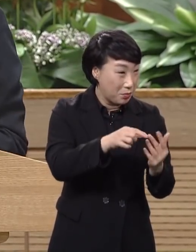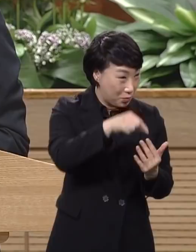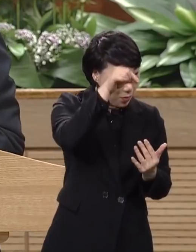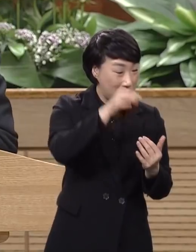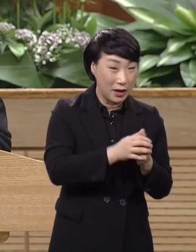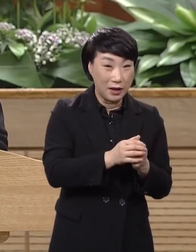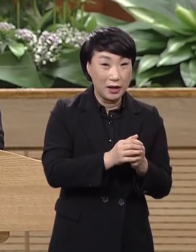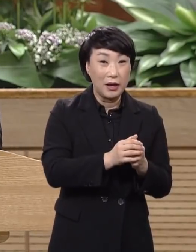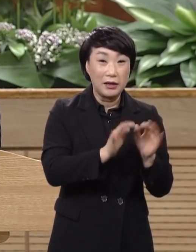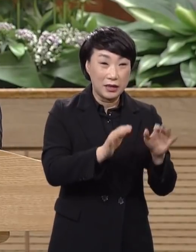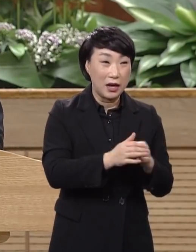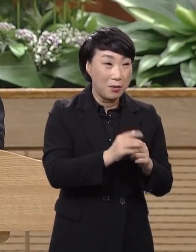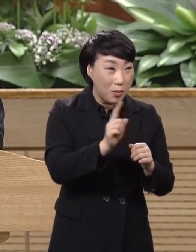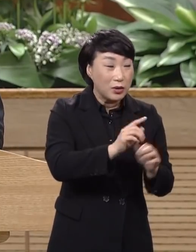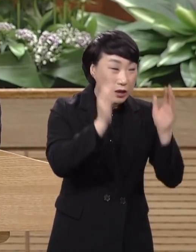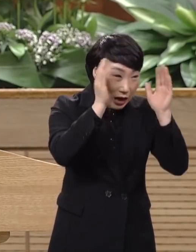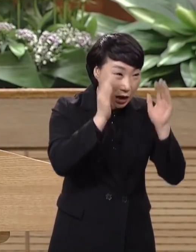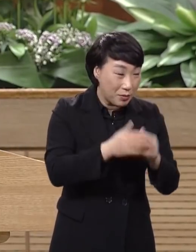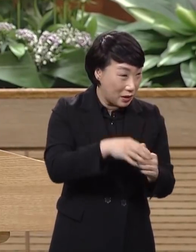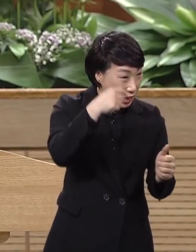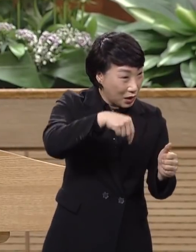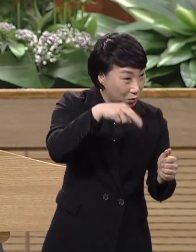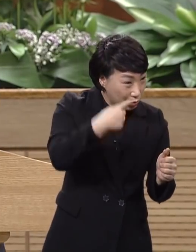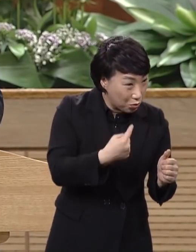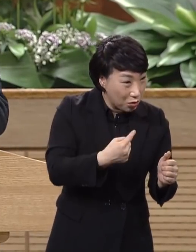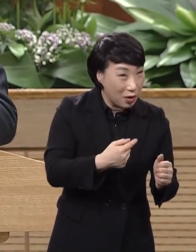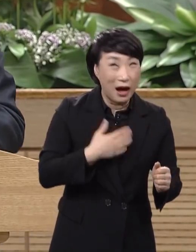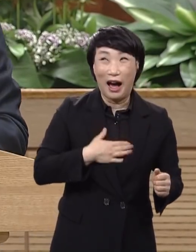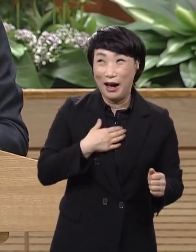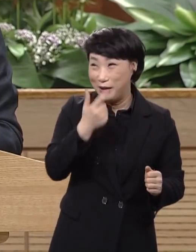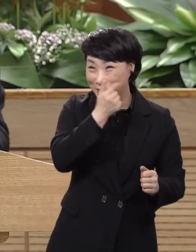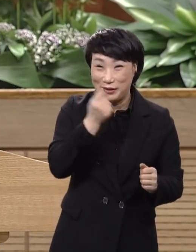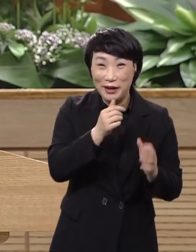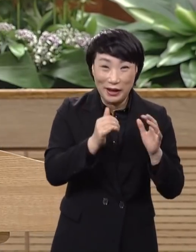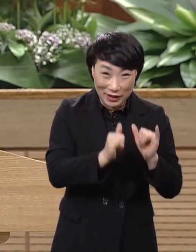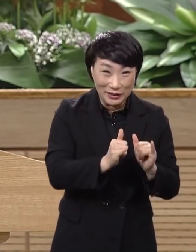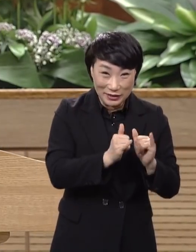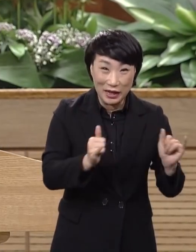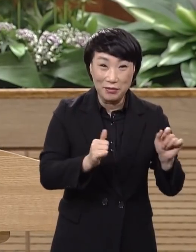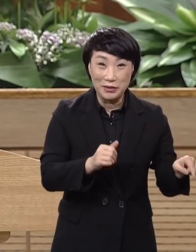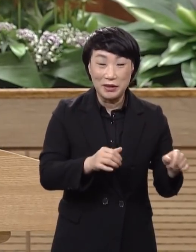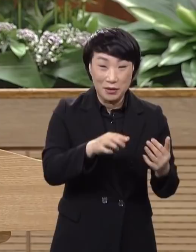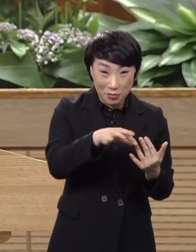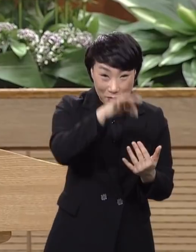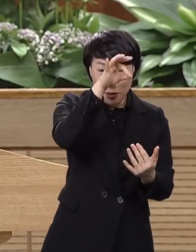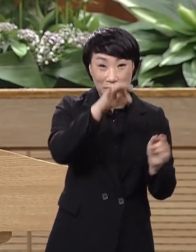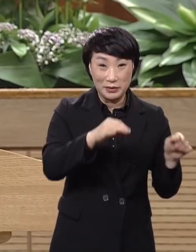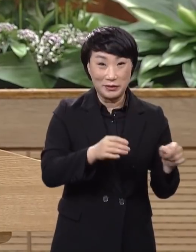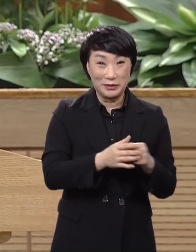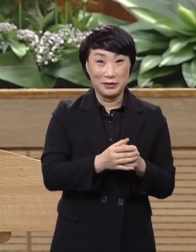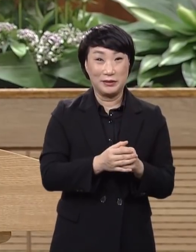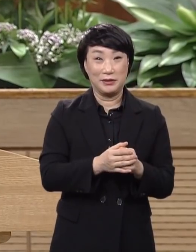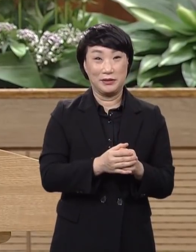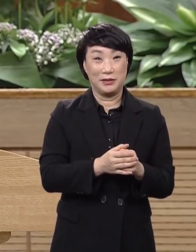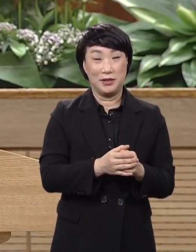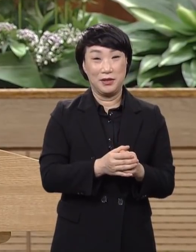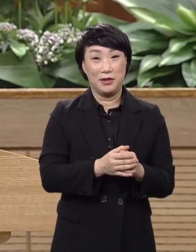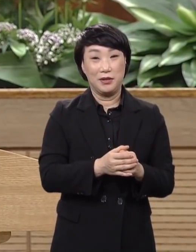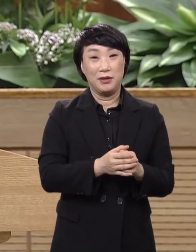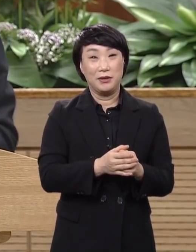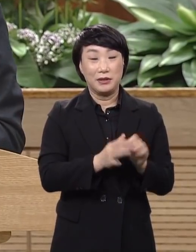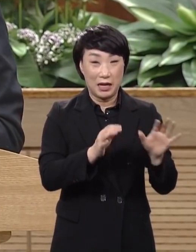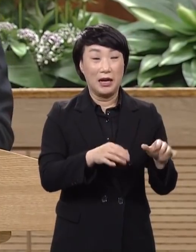뽑아라. 세 번째는 어떤 학문을 가르쳐도 바로바로 이해하고 받아들일 수 있는 그런 사람을